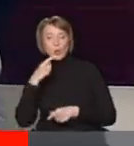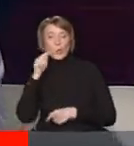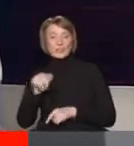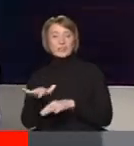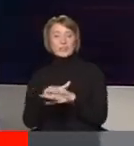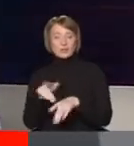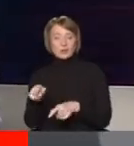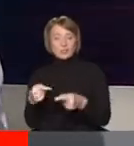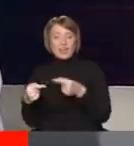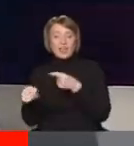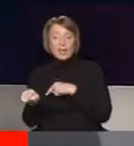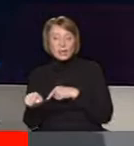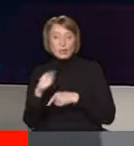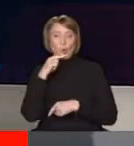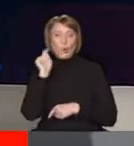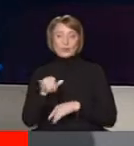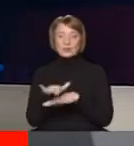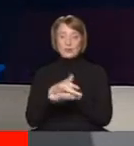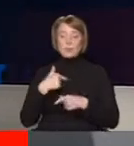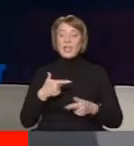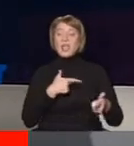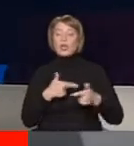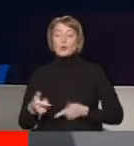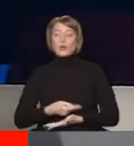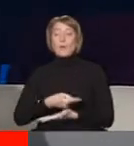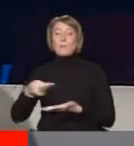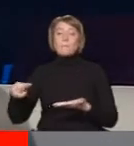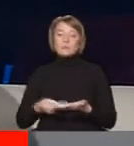решта українського народу, ми готові співпрацювати з будь-ким,